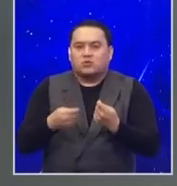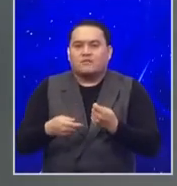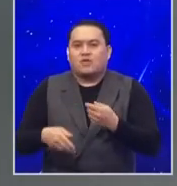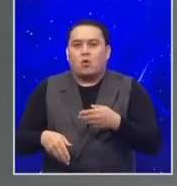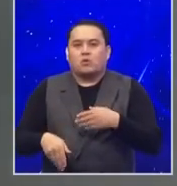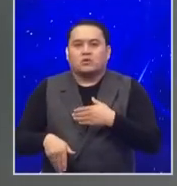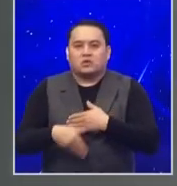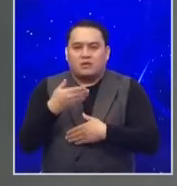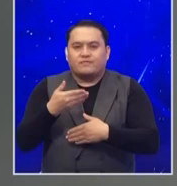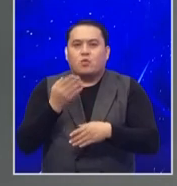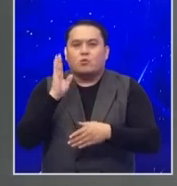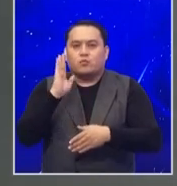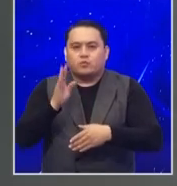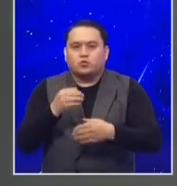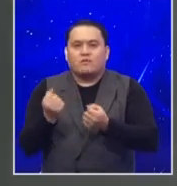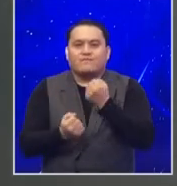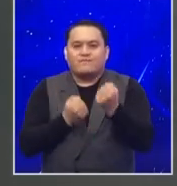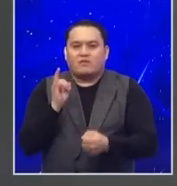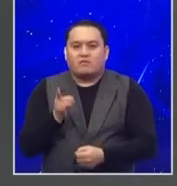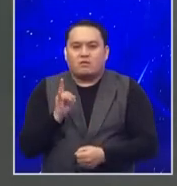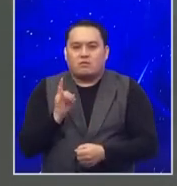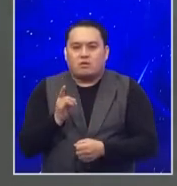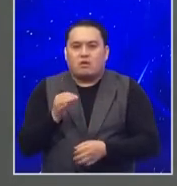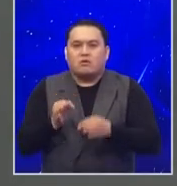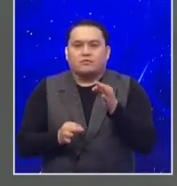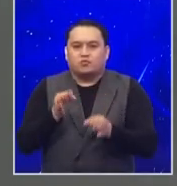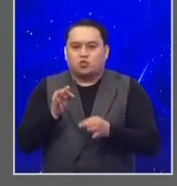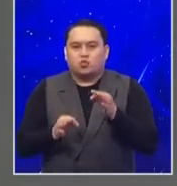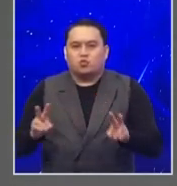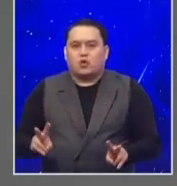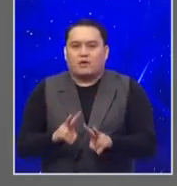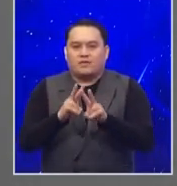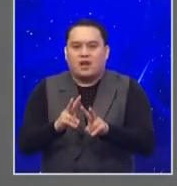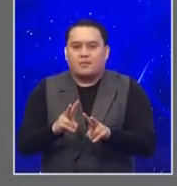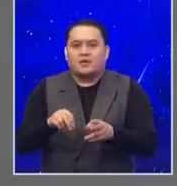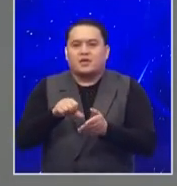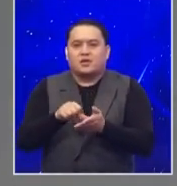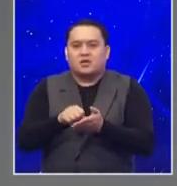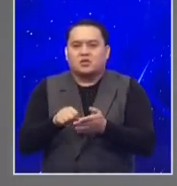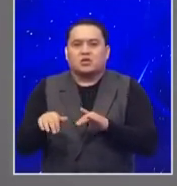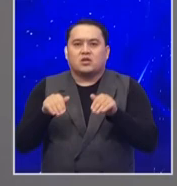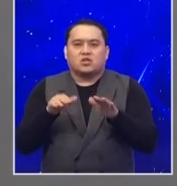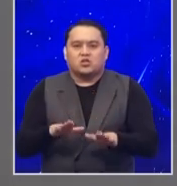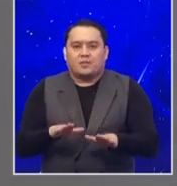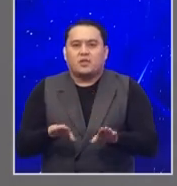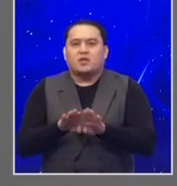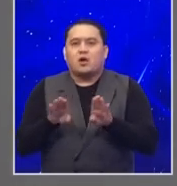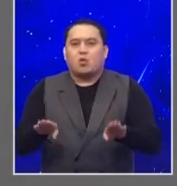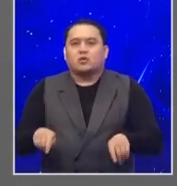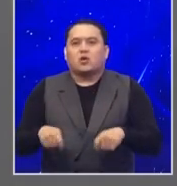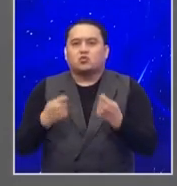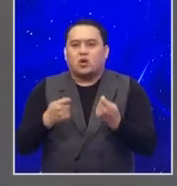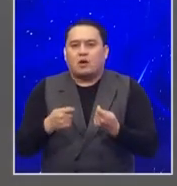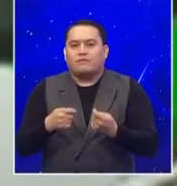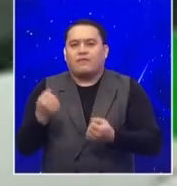полиции, собранный материал в отношении водителя такси направлен в административный суд Нур-Султана для принятия процессуального решения. За